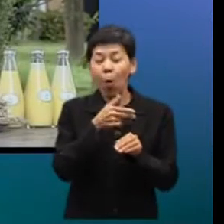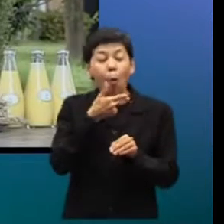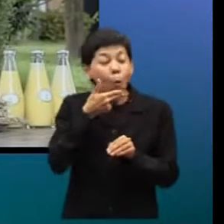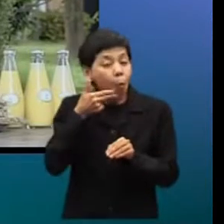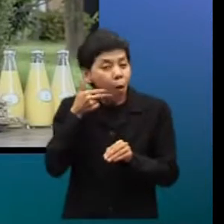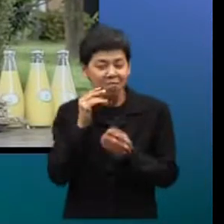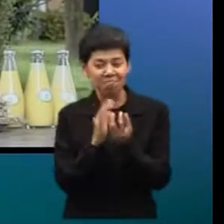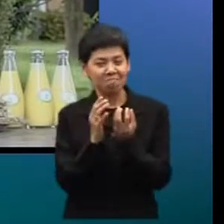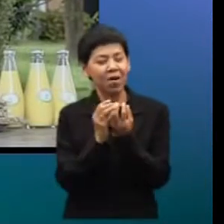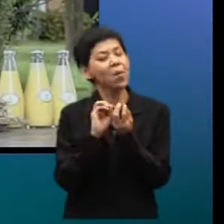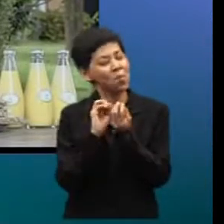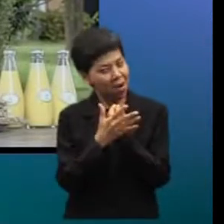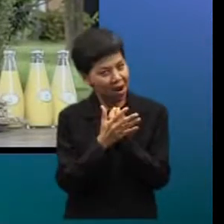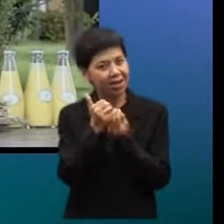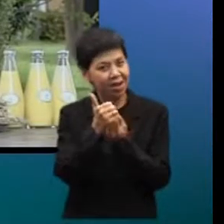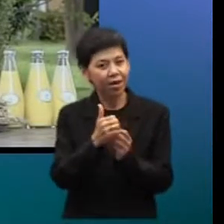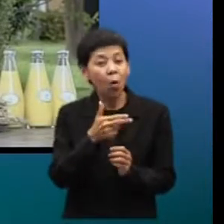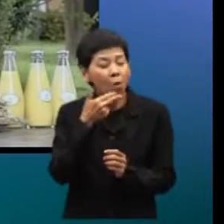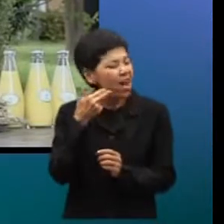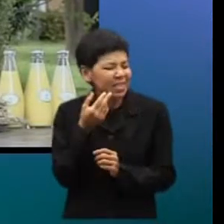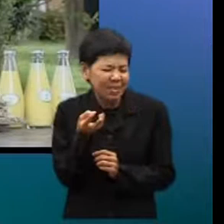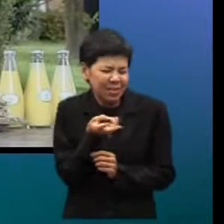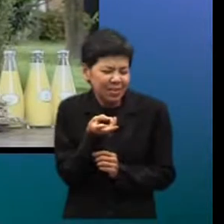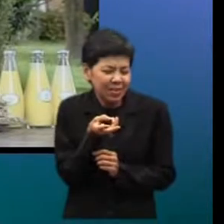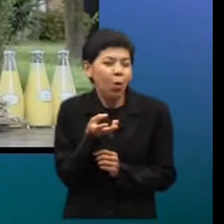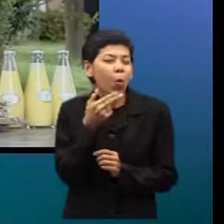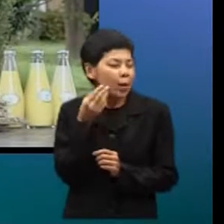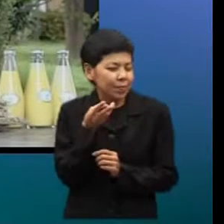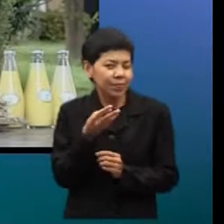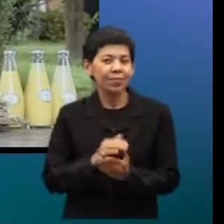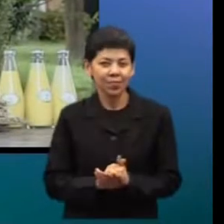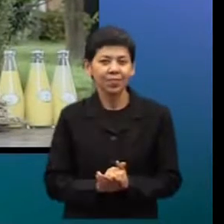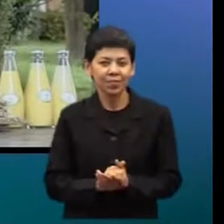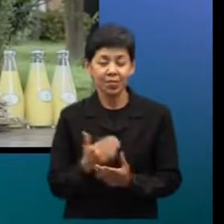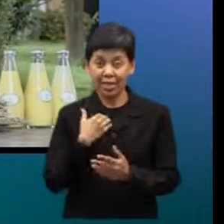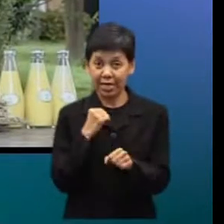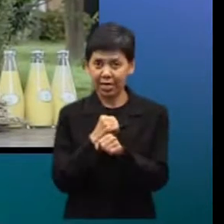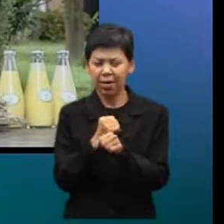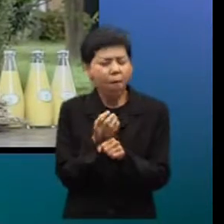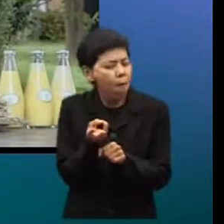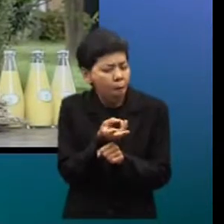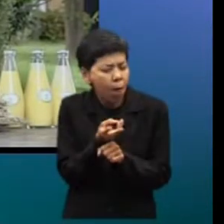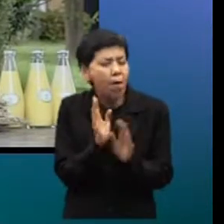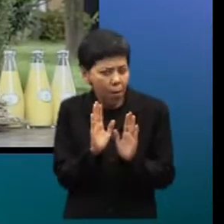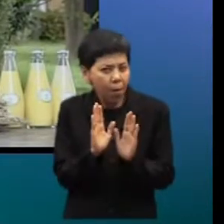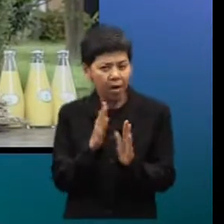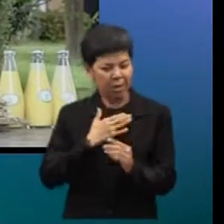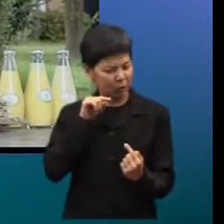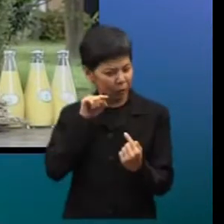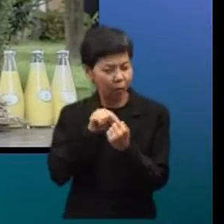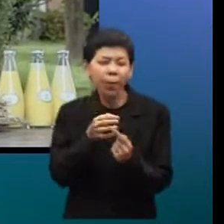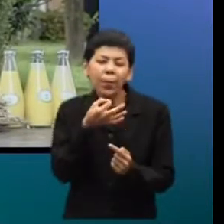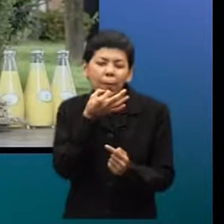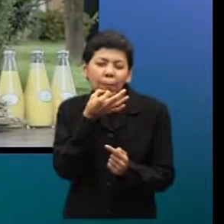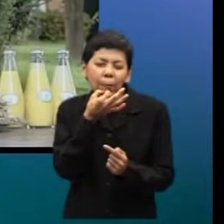น้ำผักหรือน้ำผลไม้น้ำตาลเราก็ไม่ใช้เยอะเหมือนกายศาสตร์ทั่วไปนะคะจะปรุงแต่งได้นิดหน่อยนะคะเราจะเน้นก็คือเกลือไ